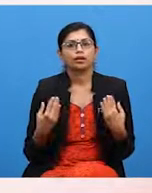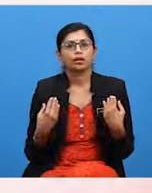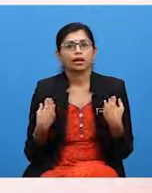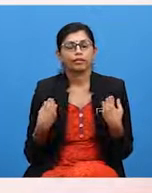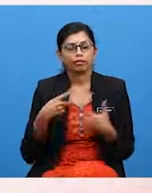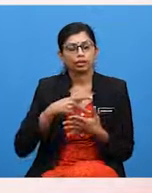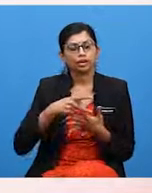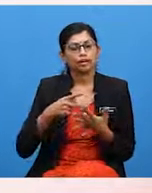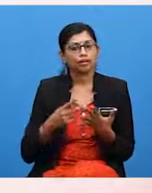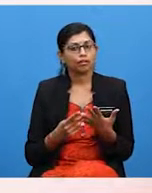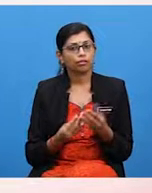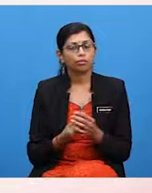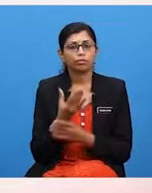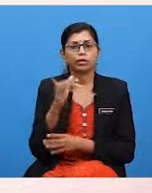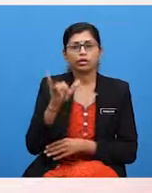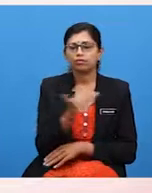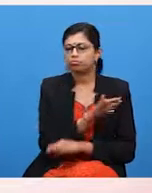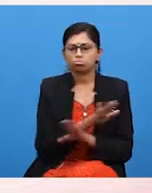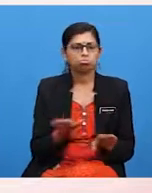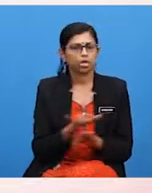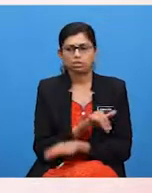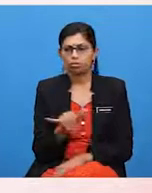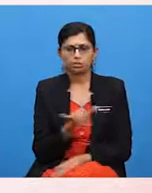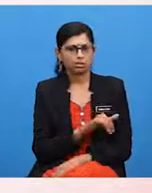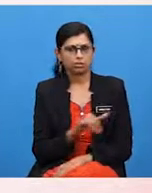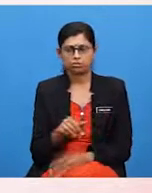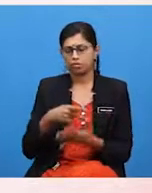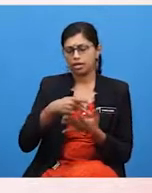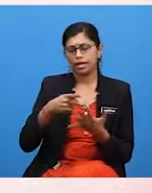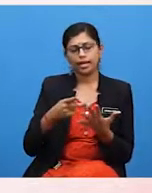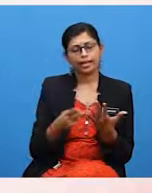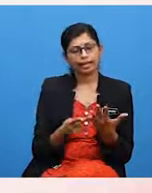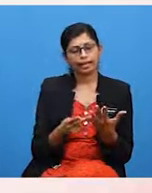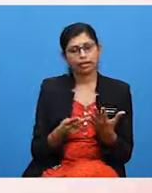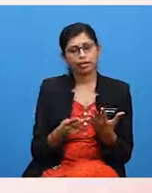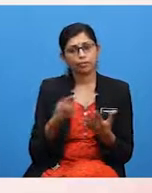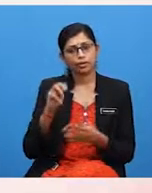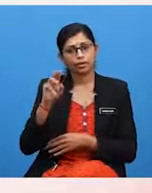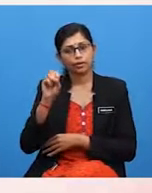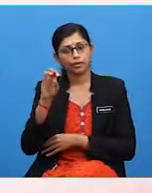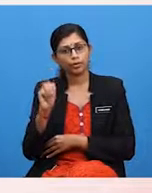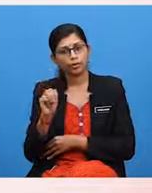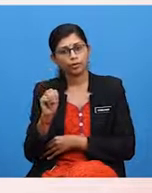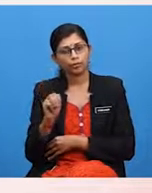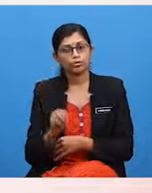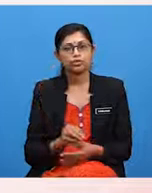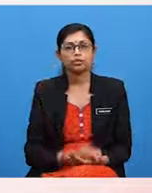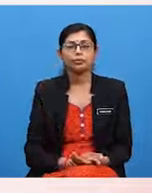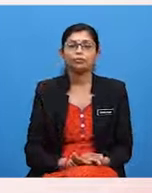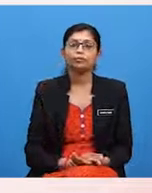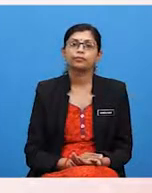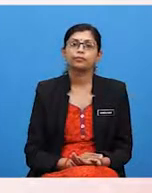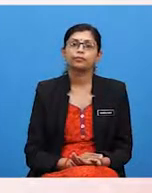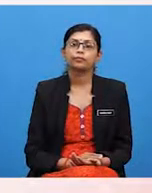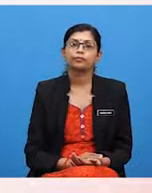pertumbuhan yang tidak seragam. Kadar pertumbuhan pada musim bunga lebih tinggi